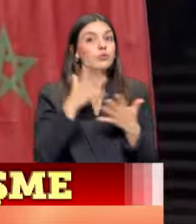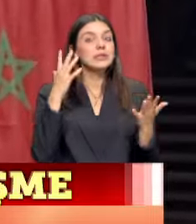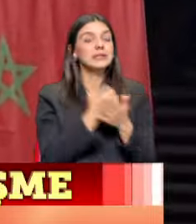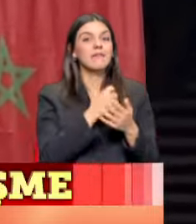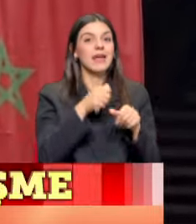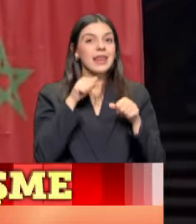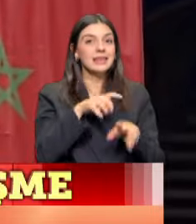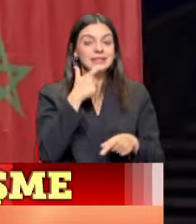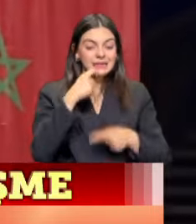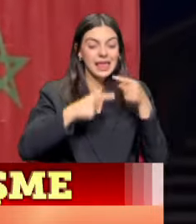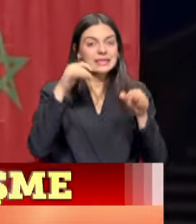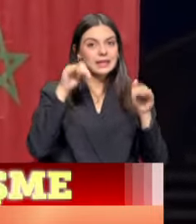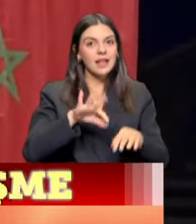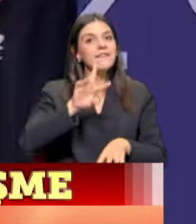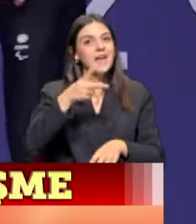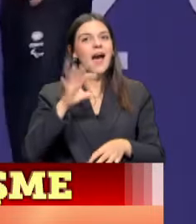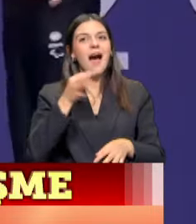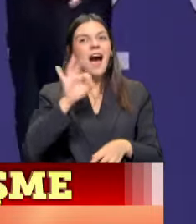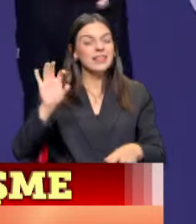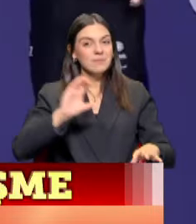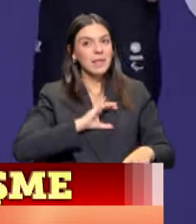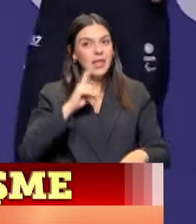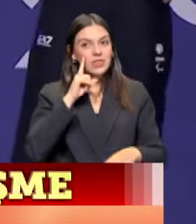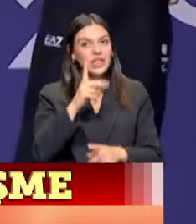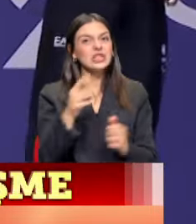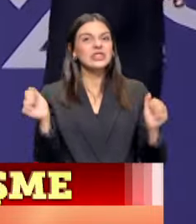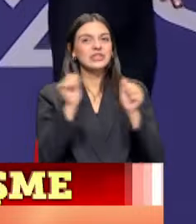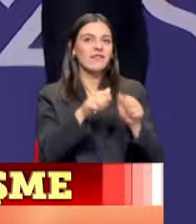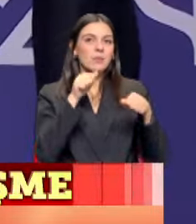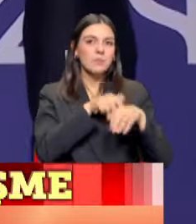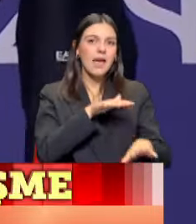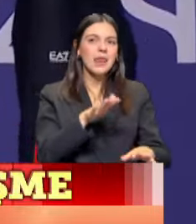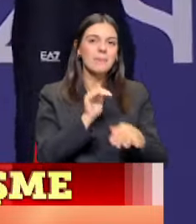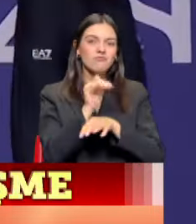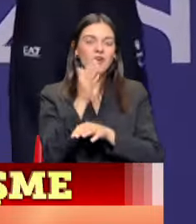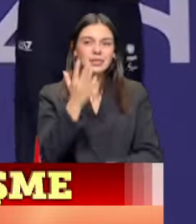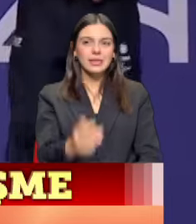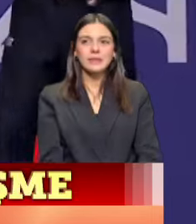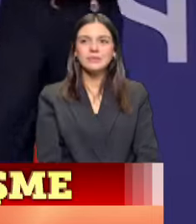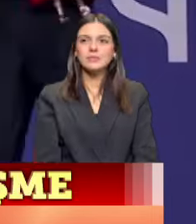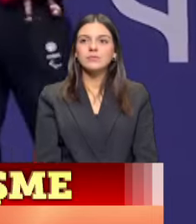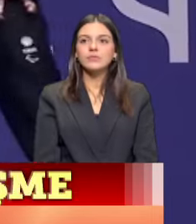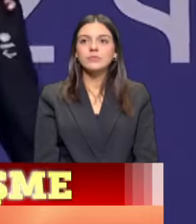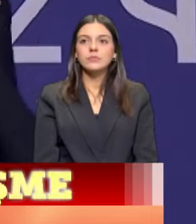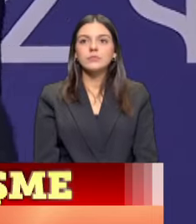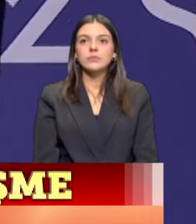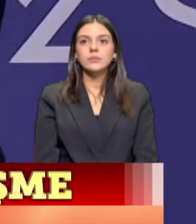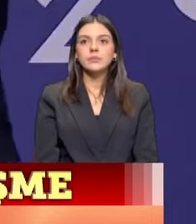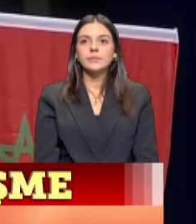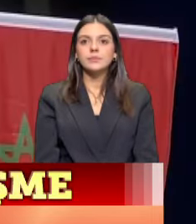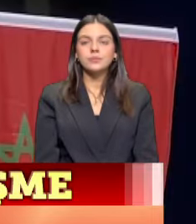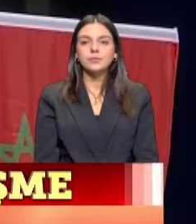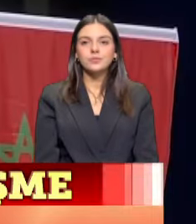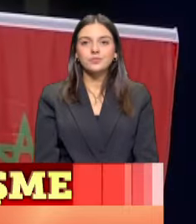ve altın madalya coşkusuyla çifte bayram yaşandı. Mahmut Bostek'e teşekkür ediyoruz bize bu gururu yaşattığı